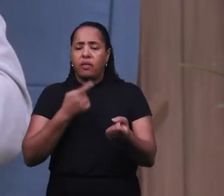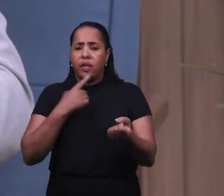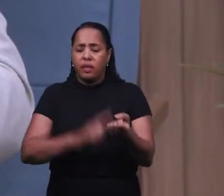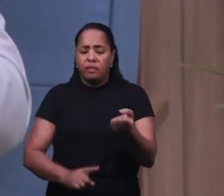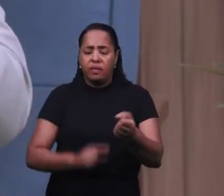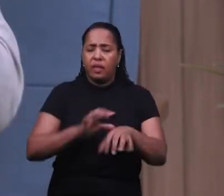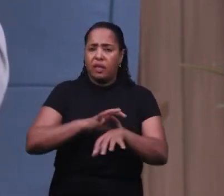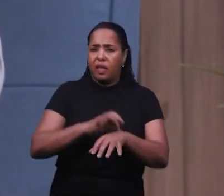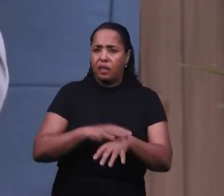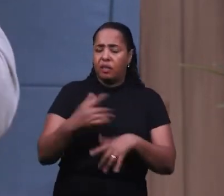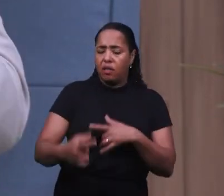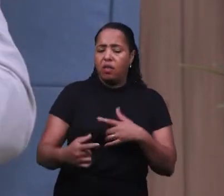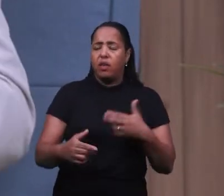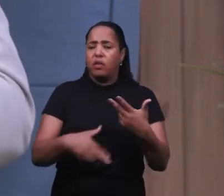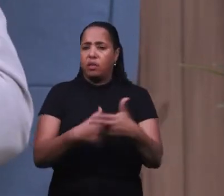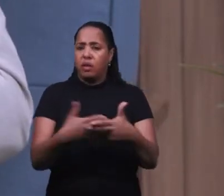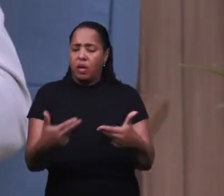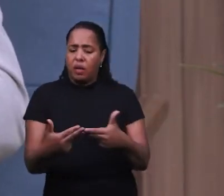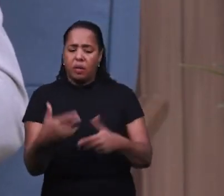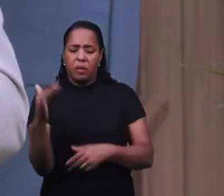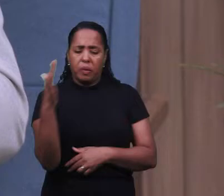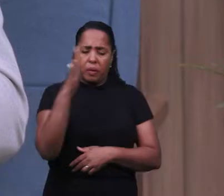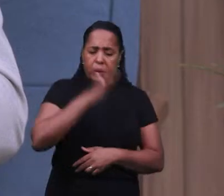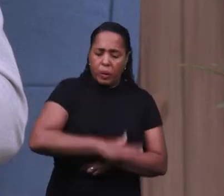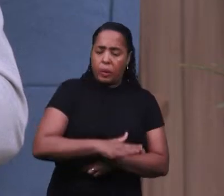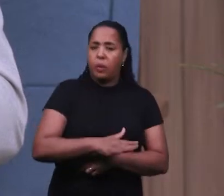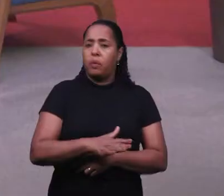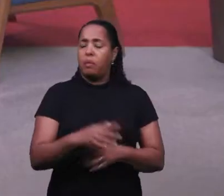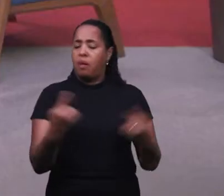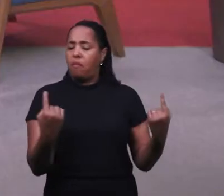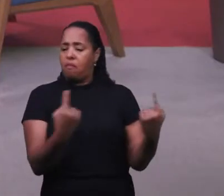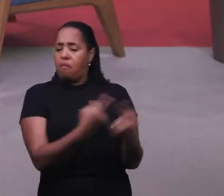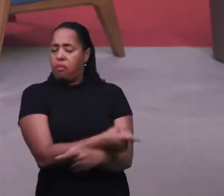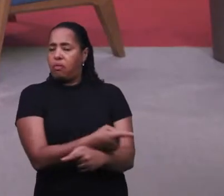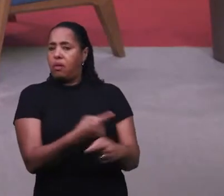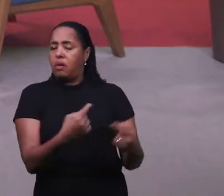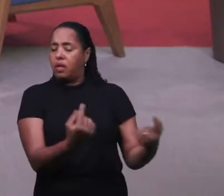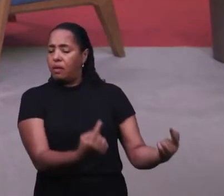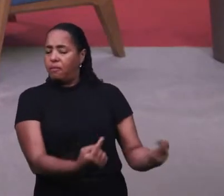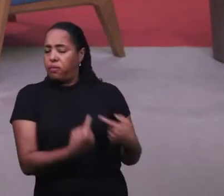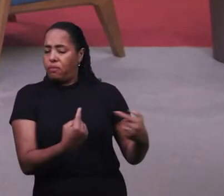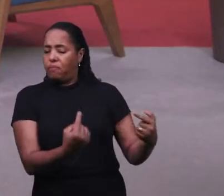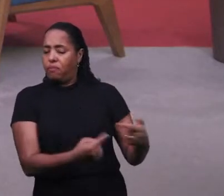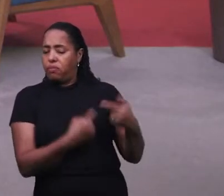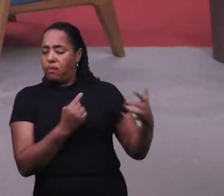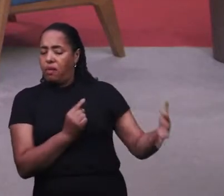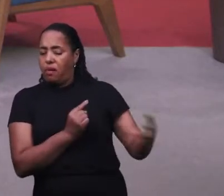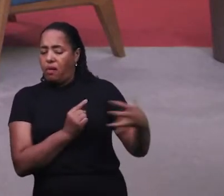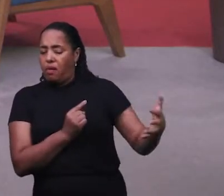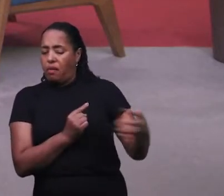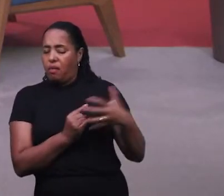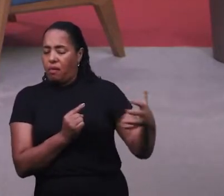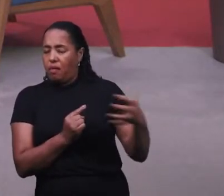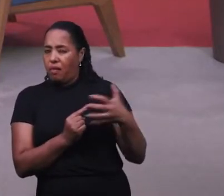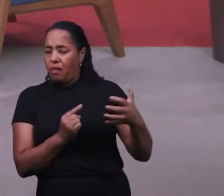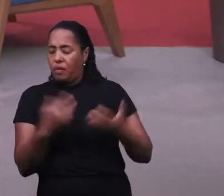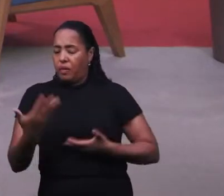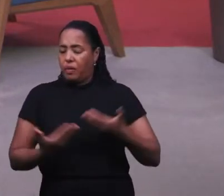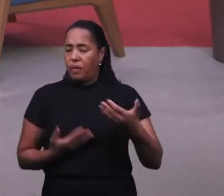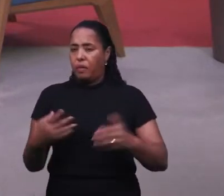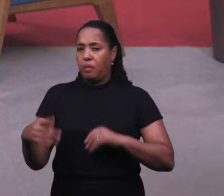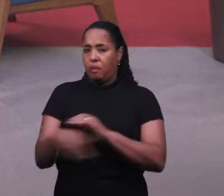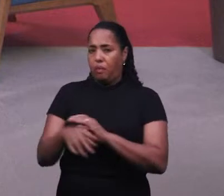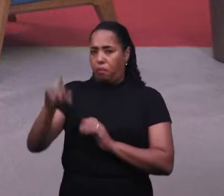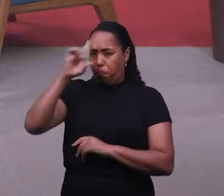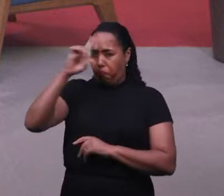pour la conquête de Jérusalem, ce n'est pas contre le sang et la chair, mais contre les hostes célestes du mal qui viennent et